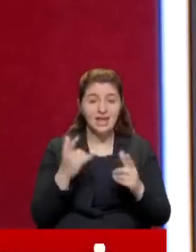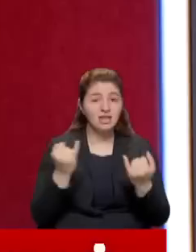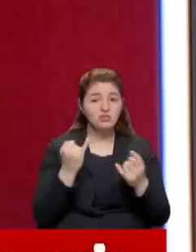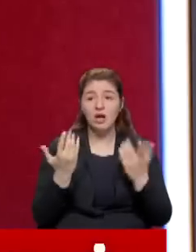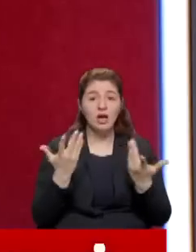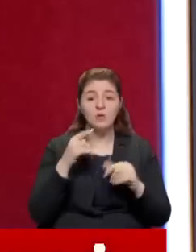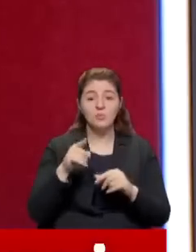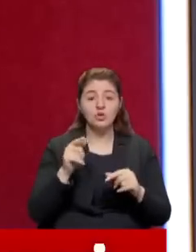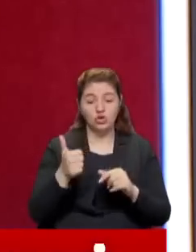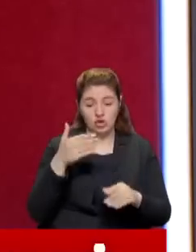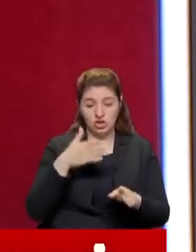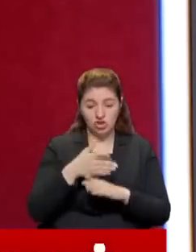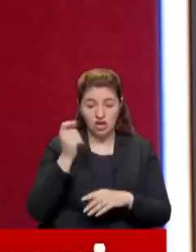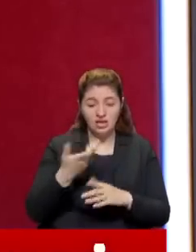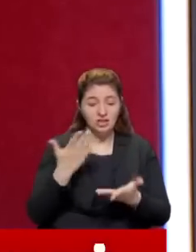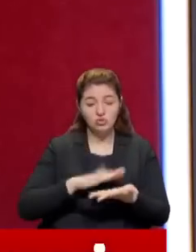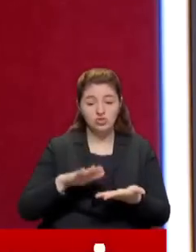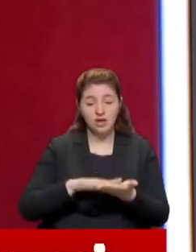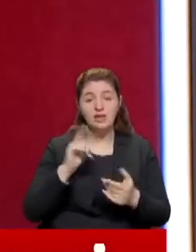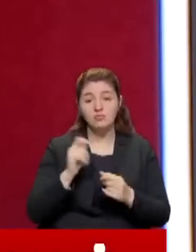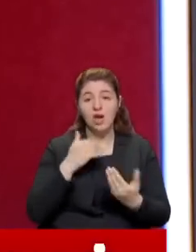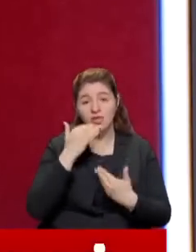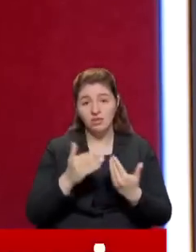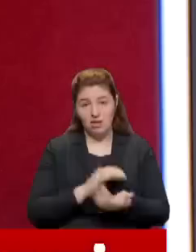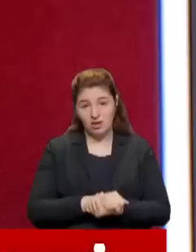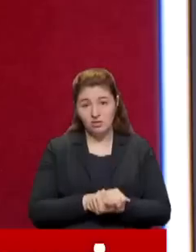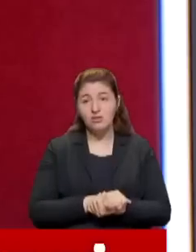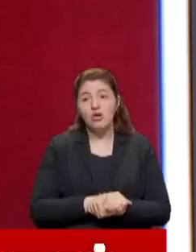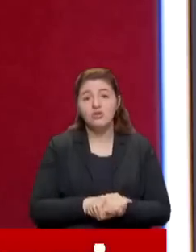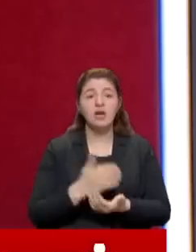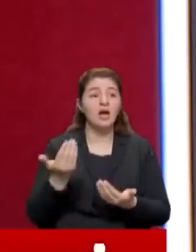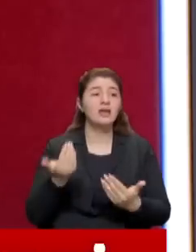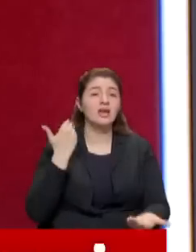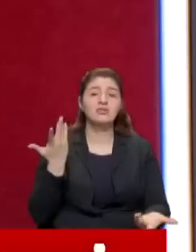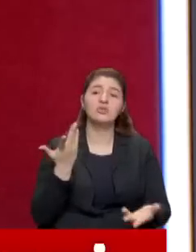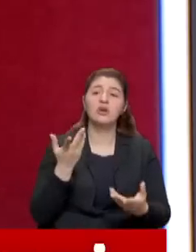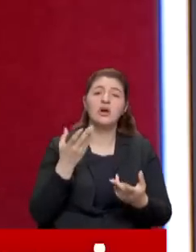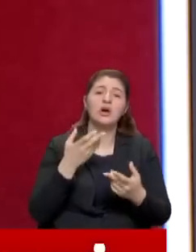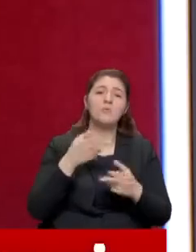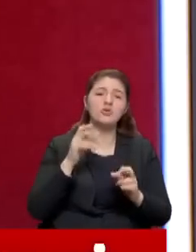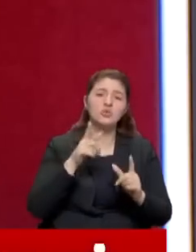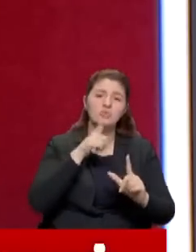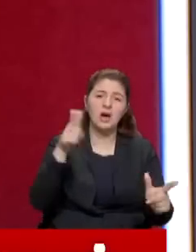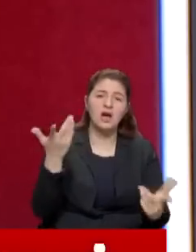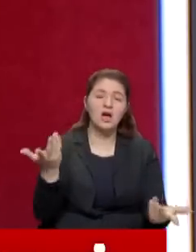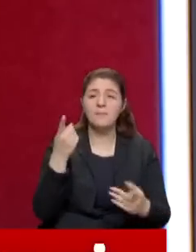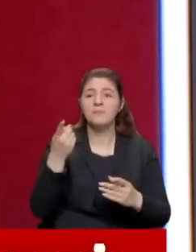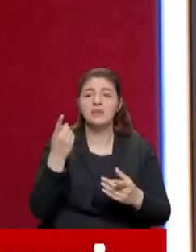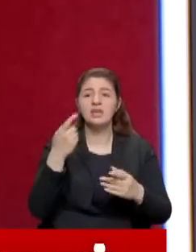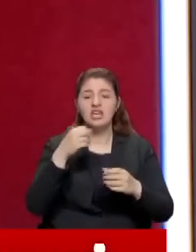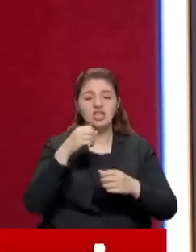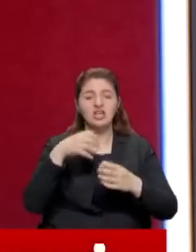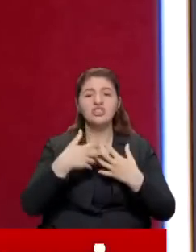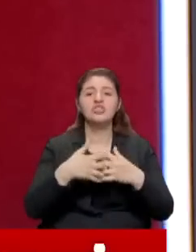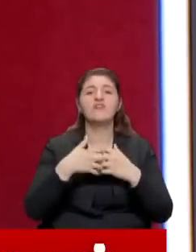tartışma bugünün gerçekliğini nasıl düzelteceğinizi anlatmak. Yoksa gerisi kuru gürültü. Yani bir ceviz çuvalının